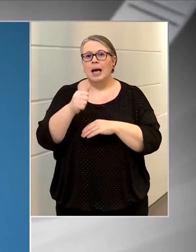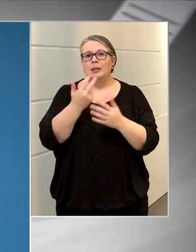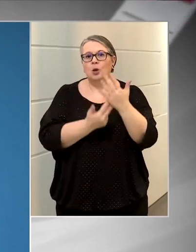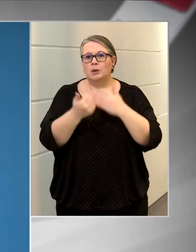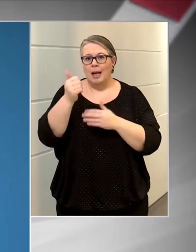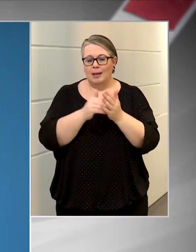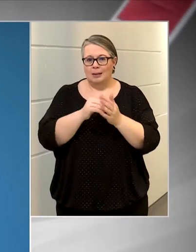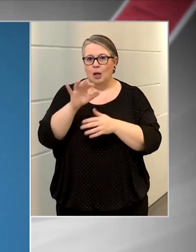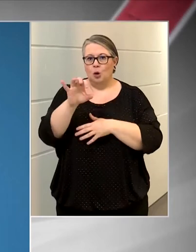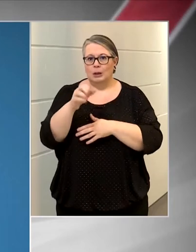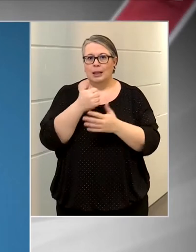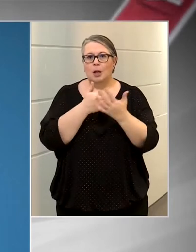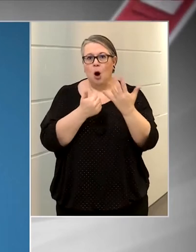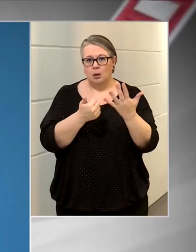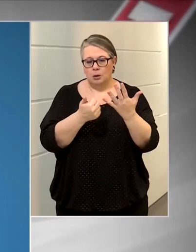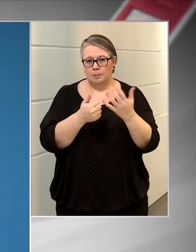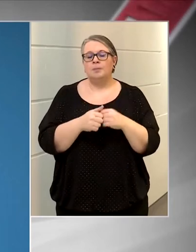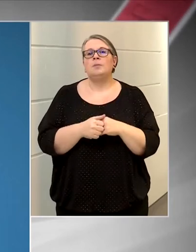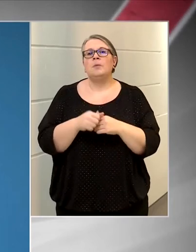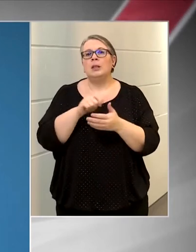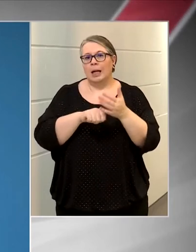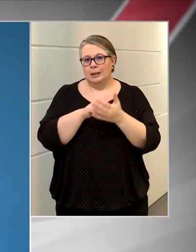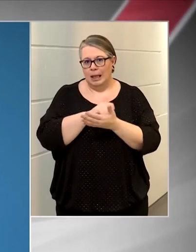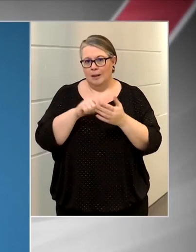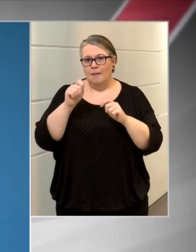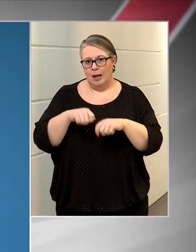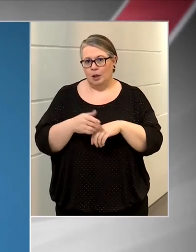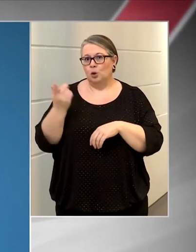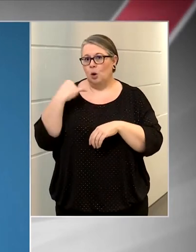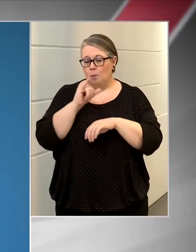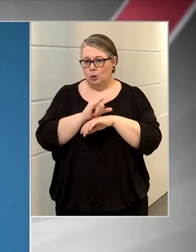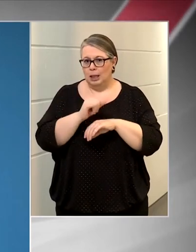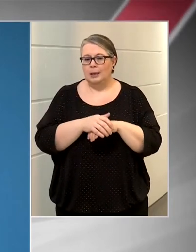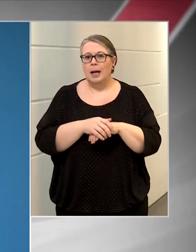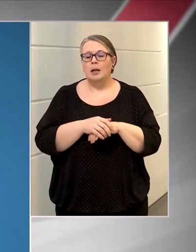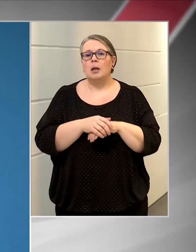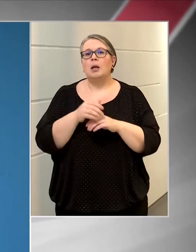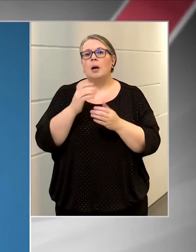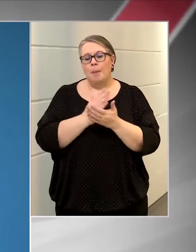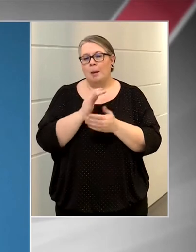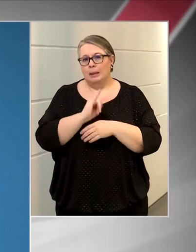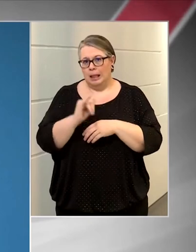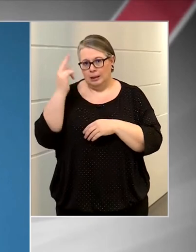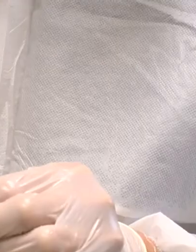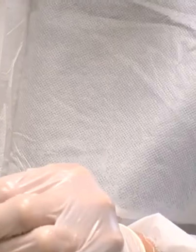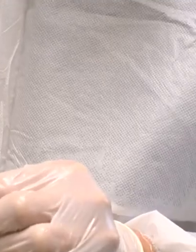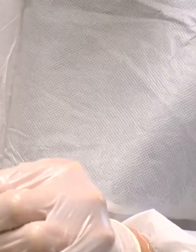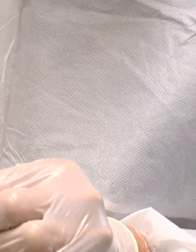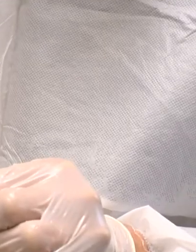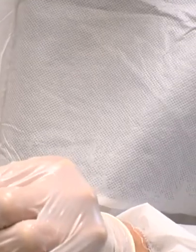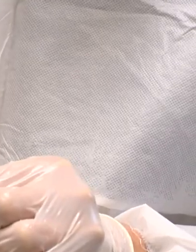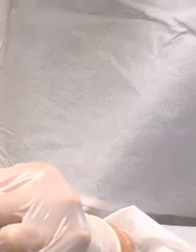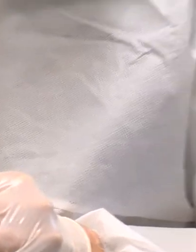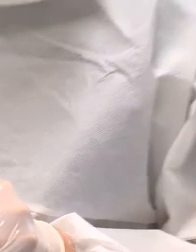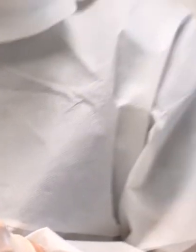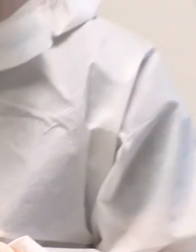181.506-an teszteltették magukat az elmúlt héten, mint ismert, az tesztelés